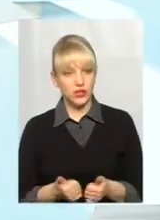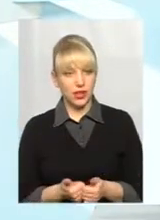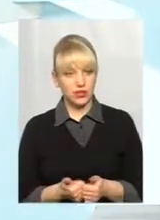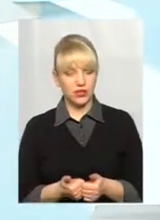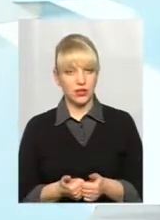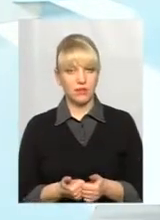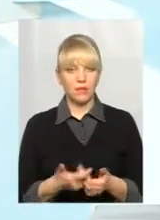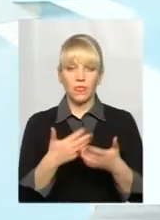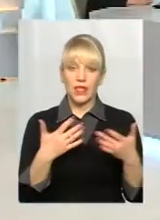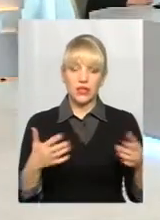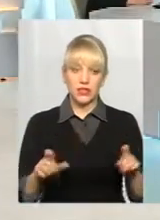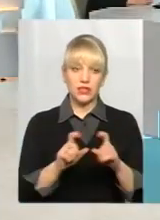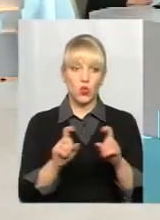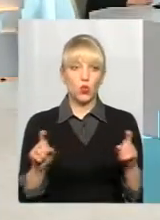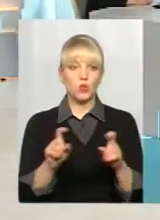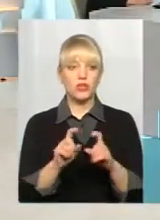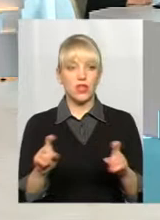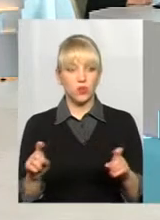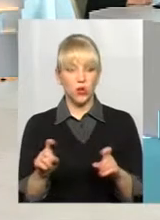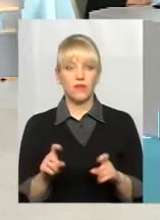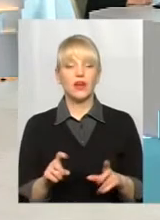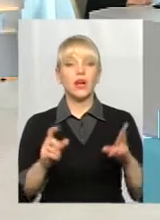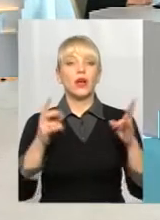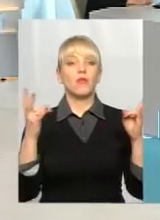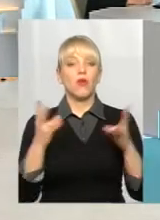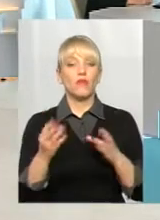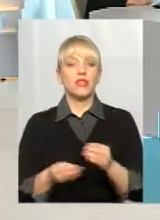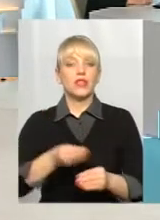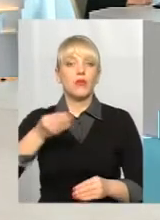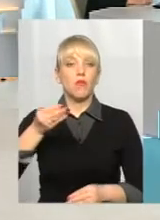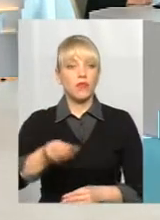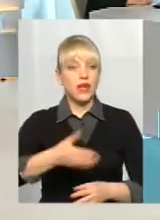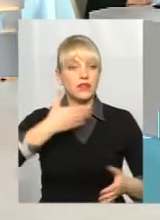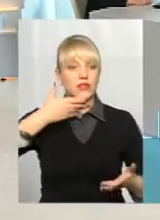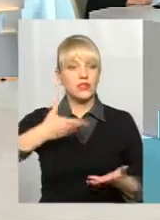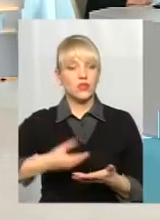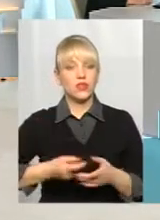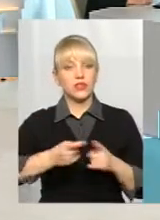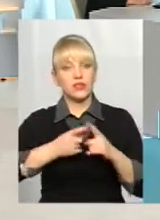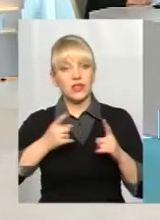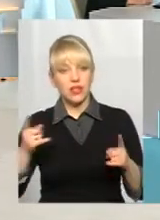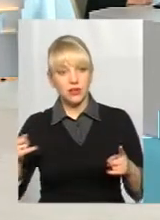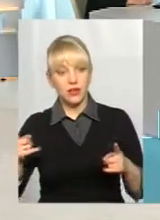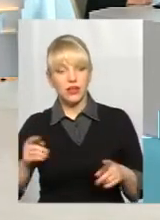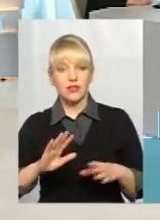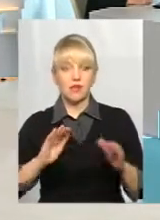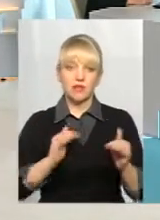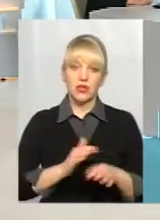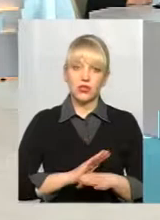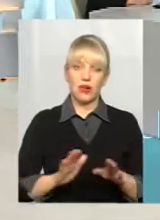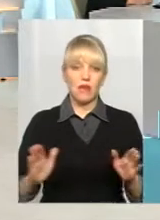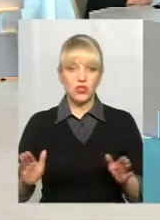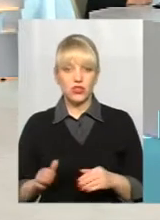от, різні установи мають подати свої, оцей термін, не більше, не менше, оце